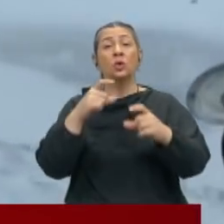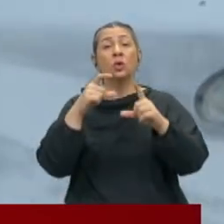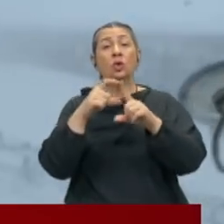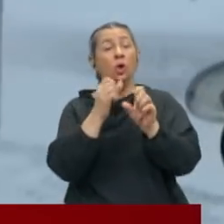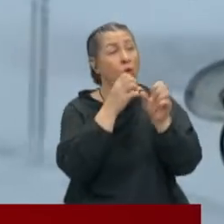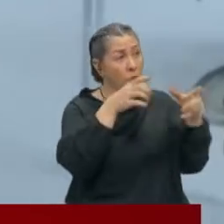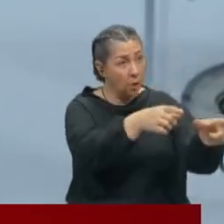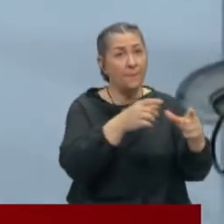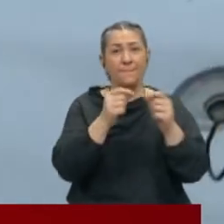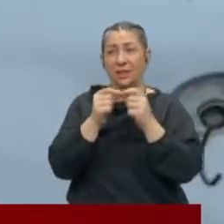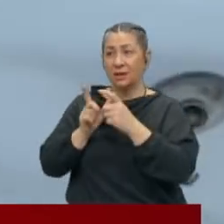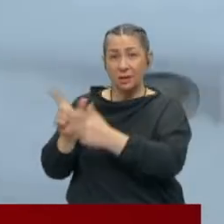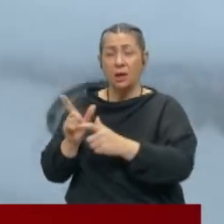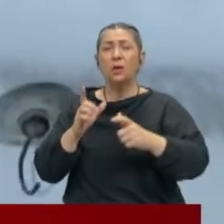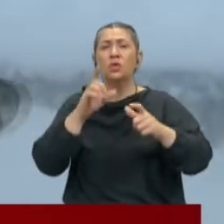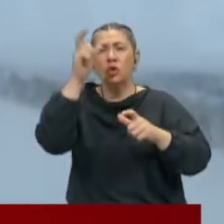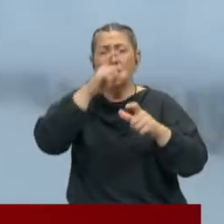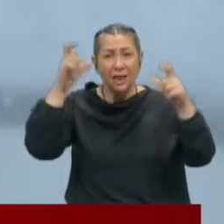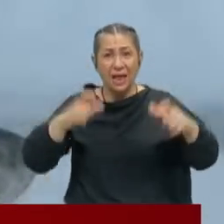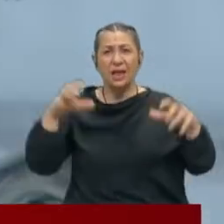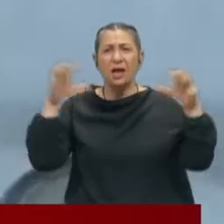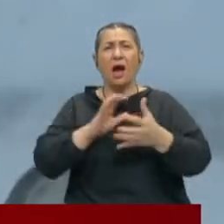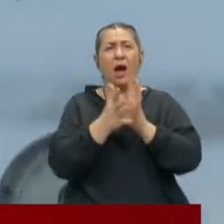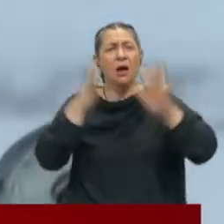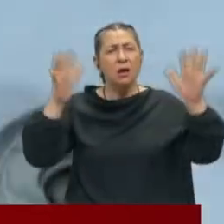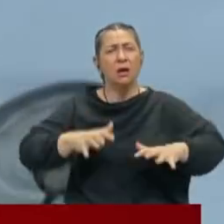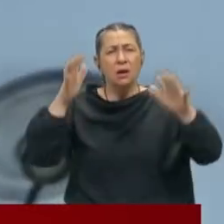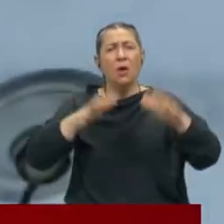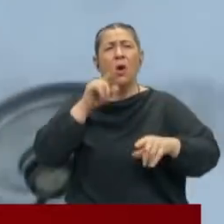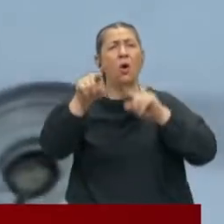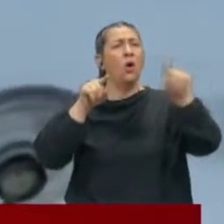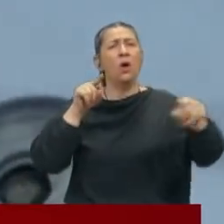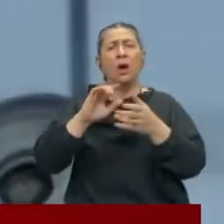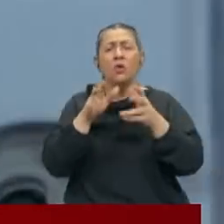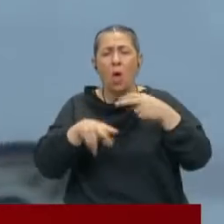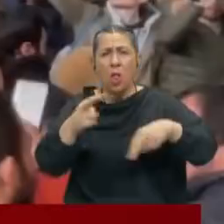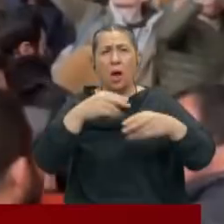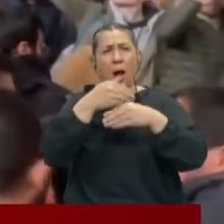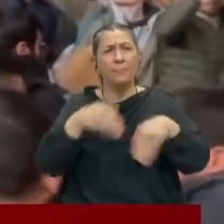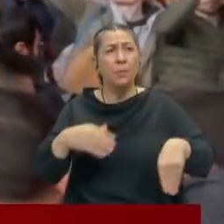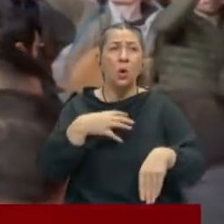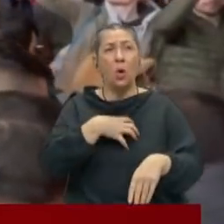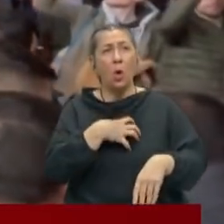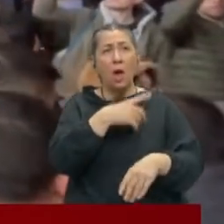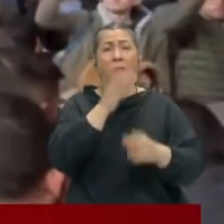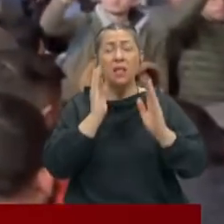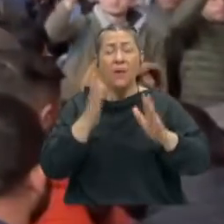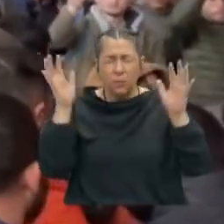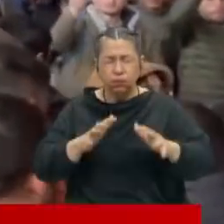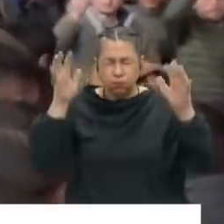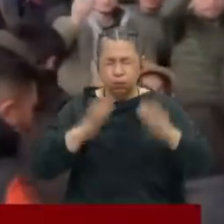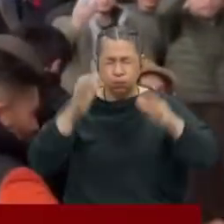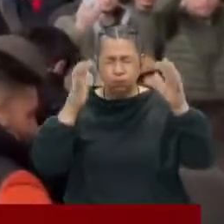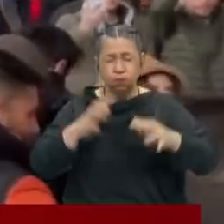Doğusundan batısına Türkiye'yi etkisi altına alan kar yağışıyla birlikte yurdun birçok noktasında yollar kapandı. Konya'da aralıksız süren tipi